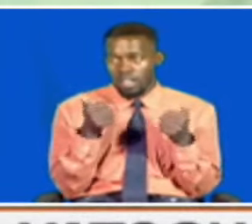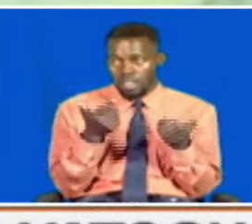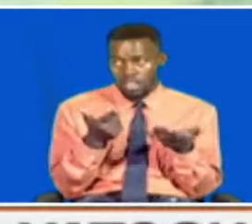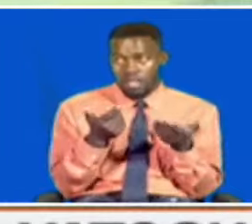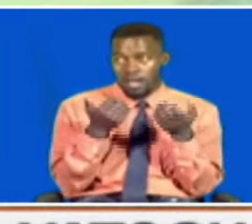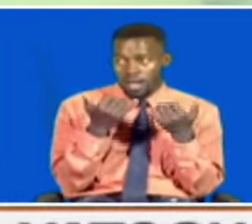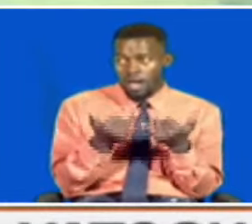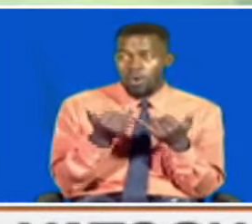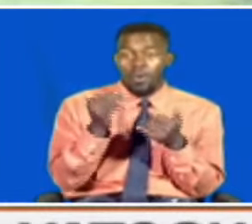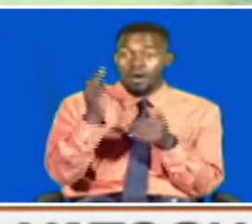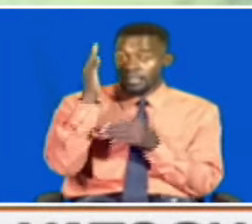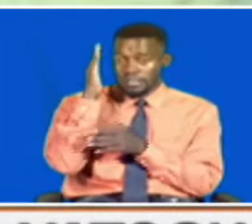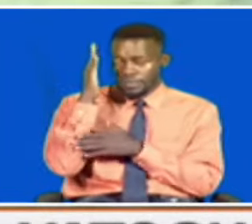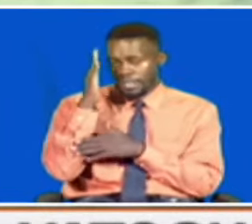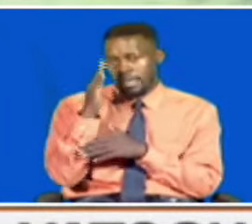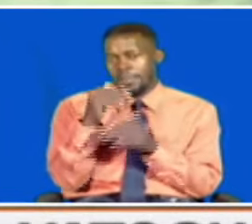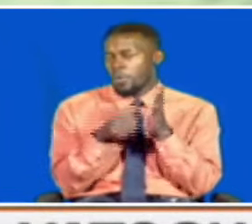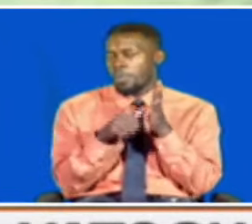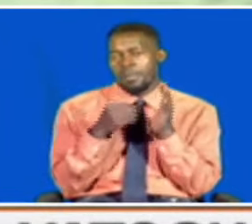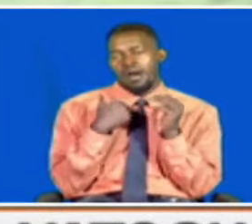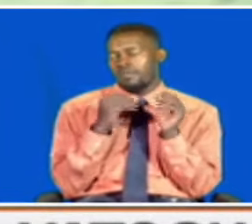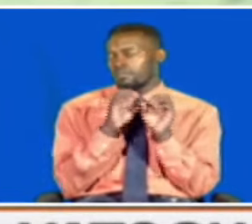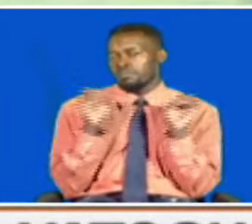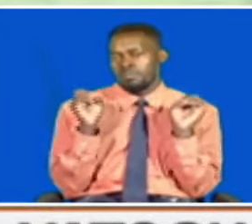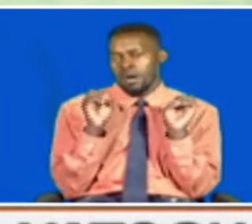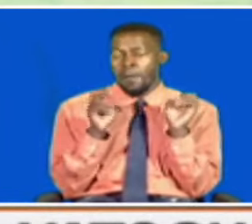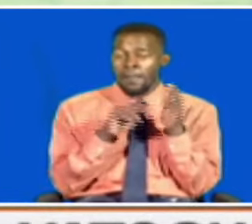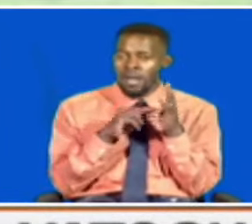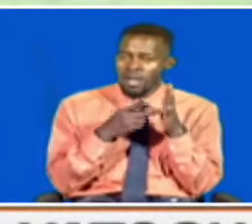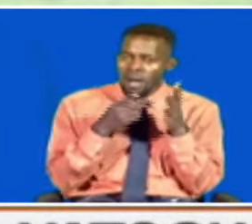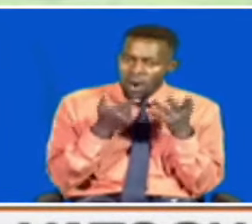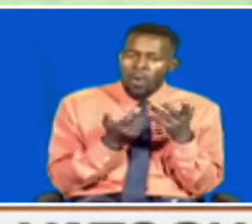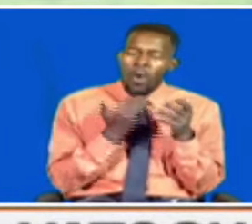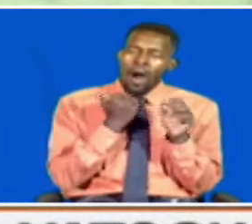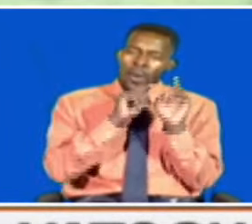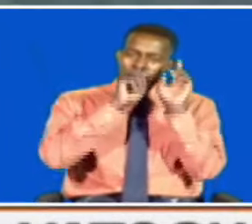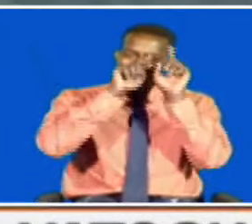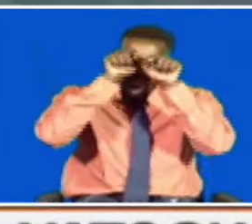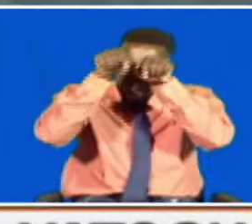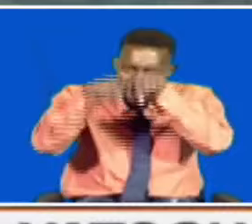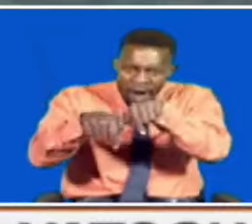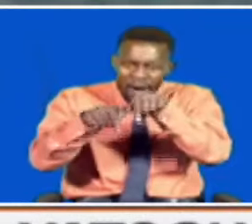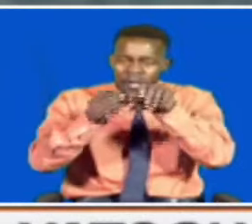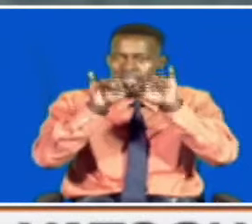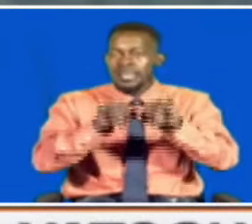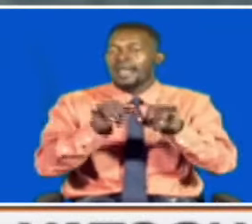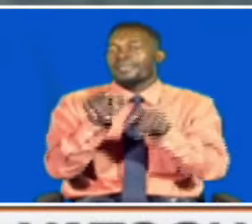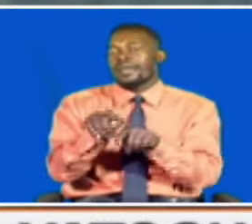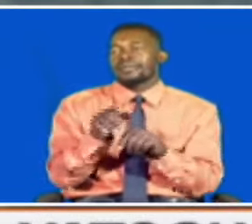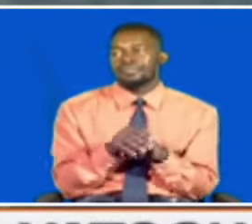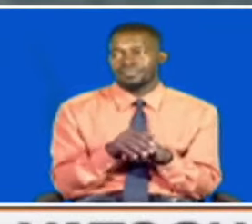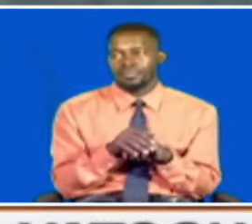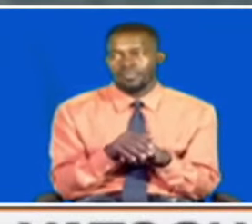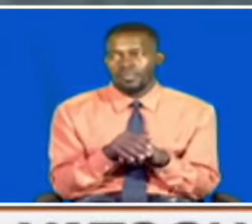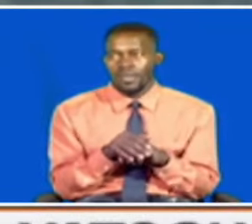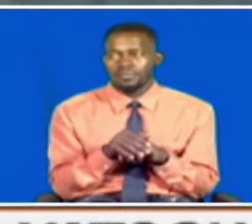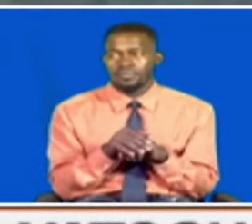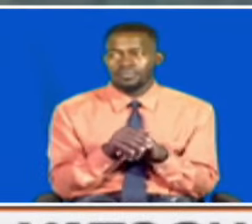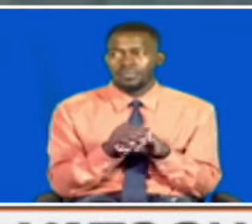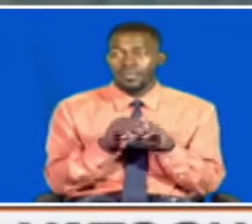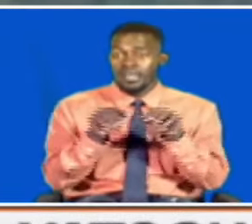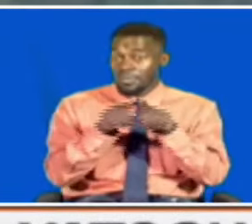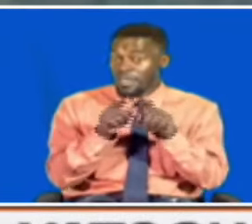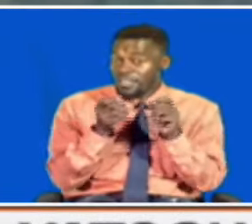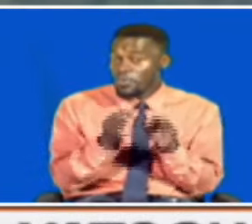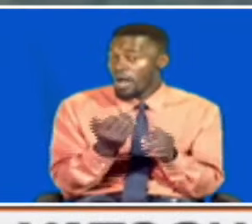chini, sisi tunasema kama wananchi tunarudi hapa kuishi. Najua kabisa hata nikitoka hapa nikiambiwa tembea na mguu naenda